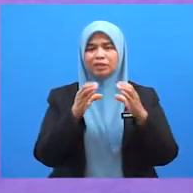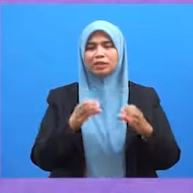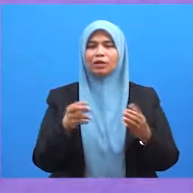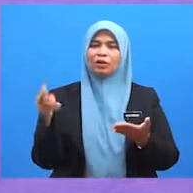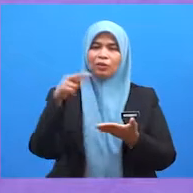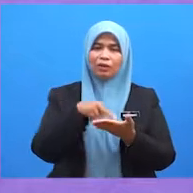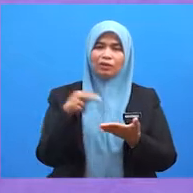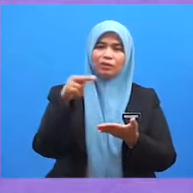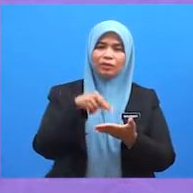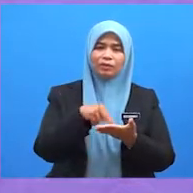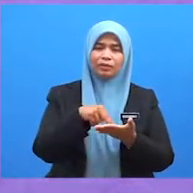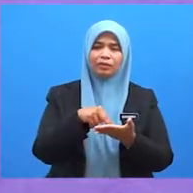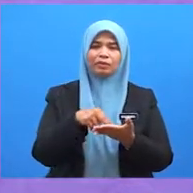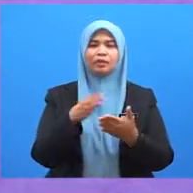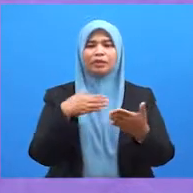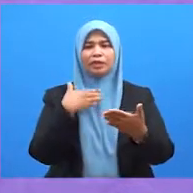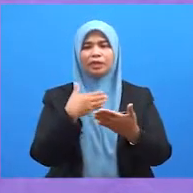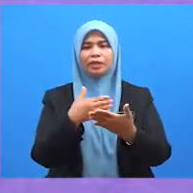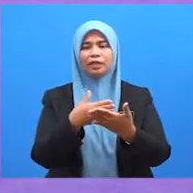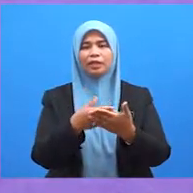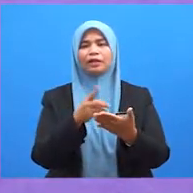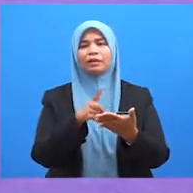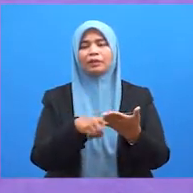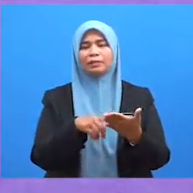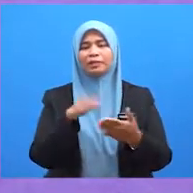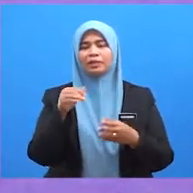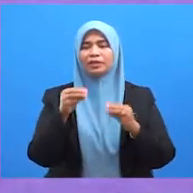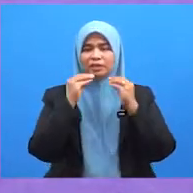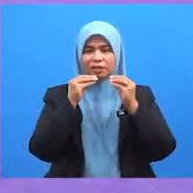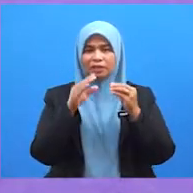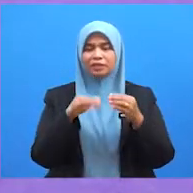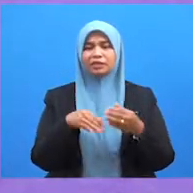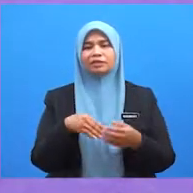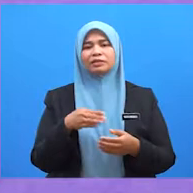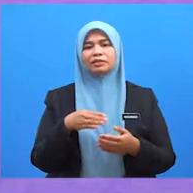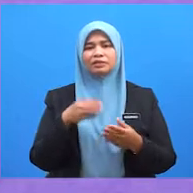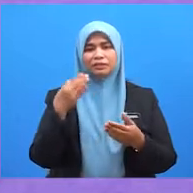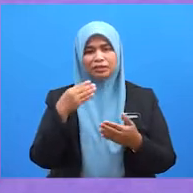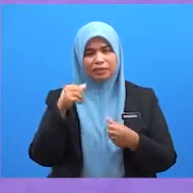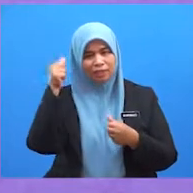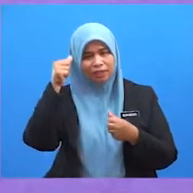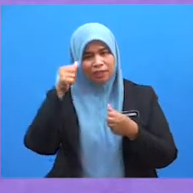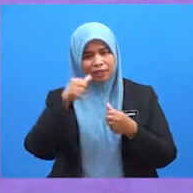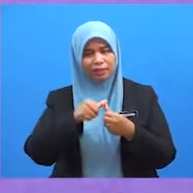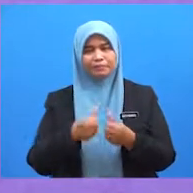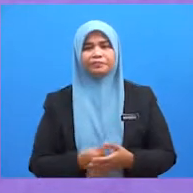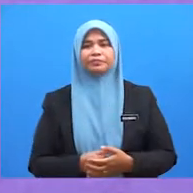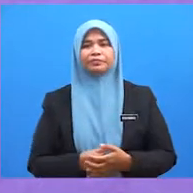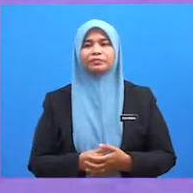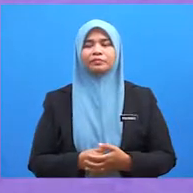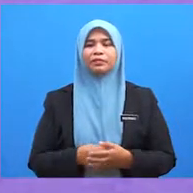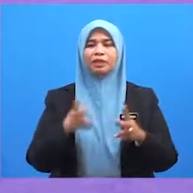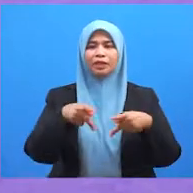berulang-ulang hingga apa-apa yang diajarkan melekat pada ingatan. Kaedah ini